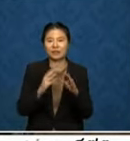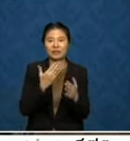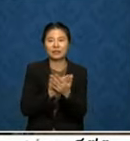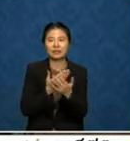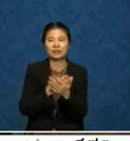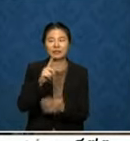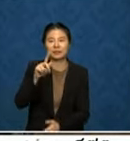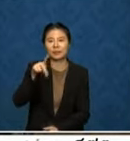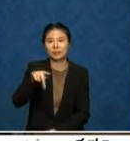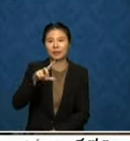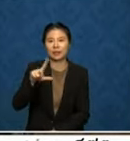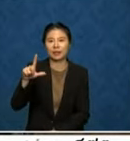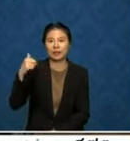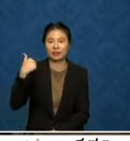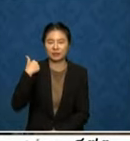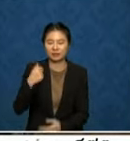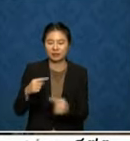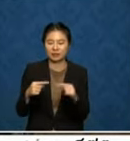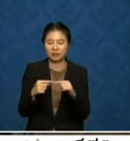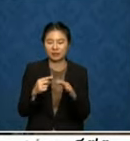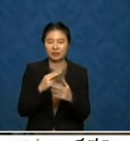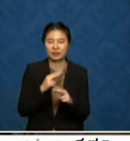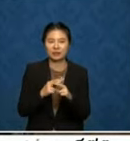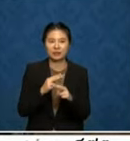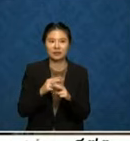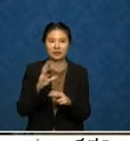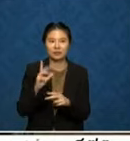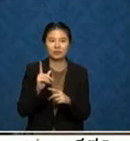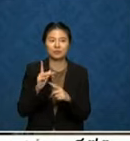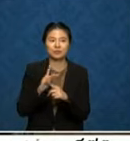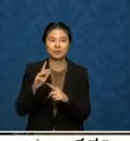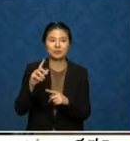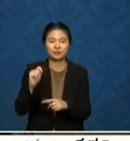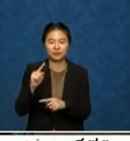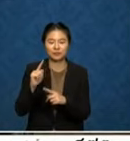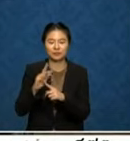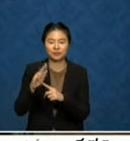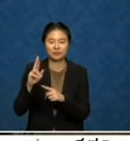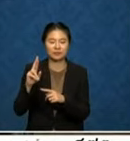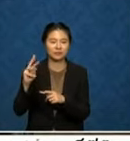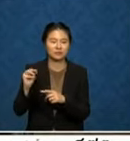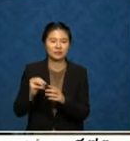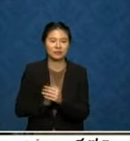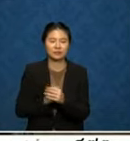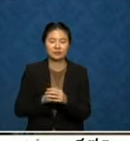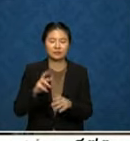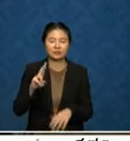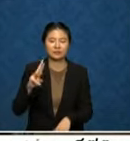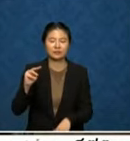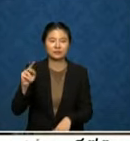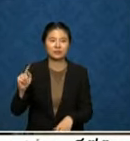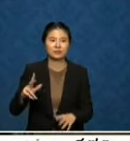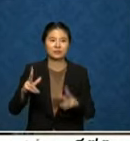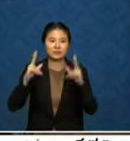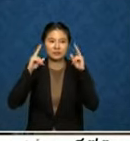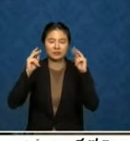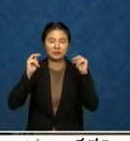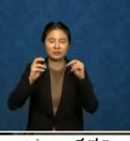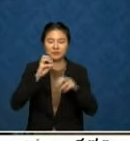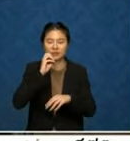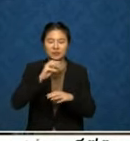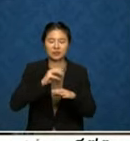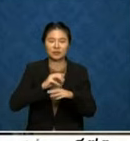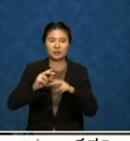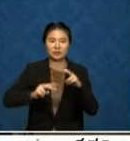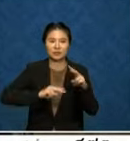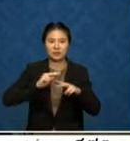ทซึ่งเรื่องเหล่านี้ค่ะนายชูศักดิ์สิรินินทร์ก็รัฐมนตรีประจำสำนักนายกรัฐมนตรีในฐานะกำกับดูแลสำนักงานพุทธศาส